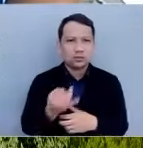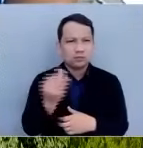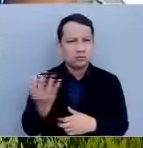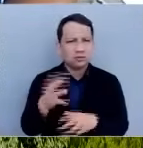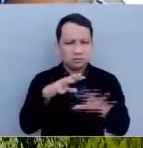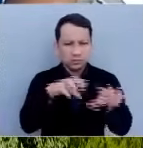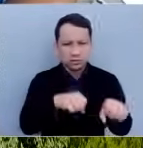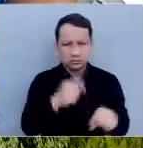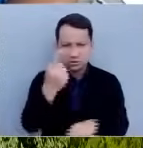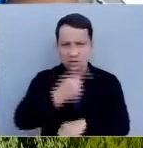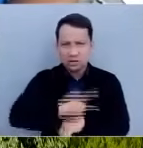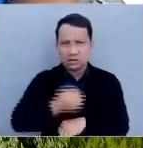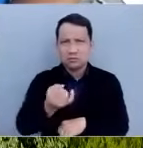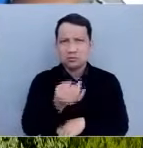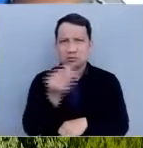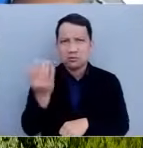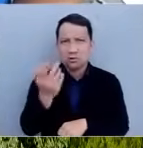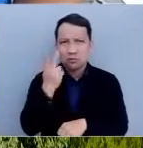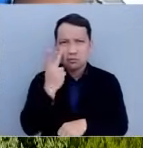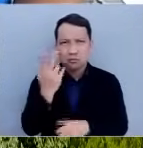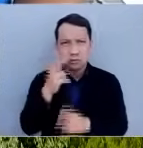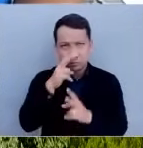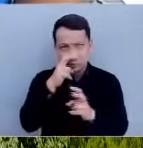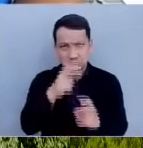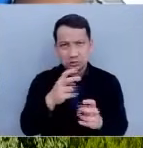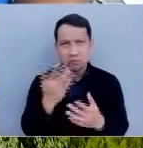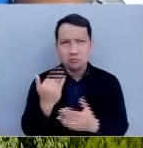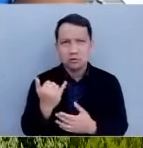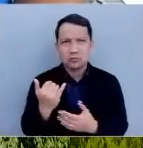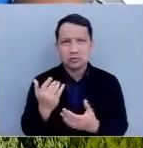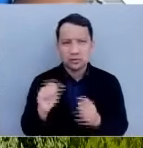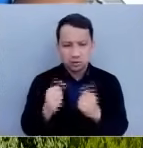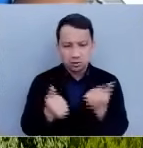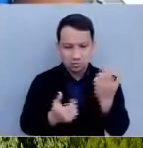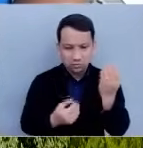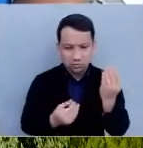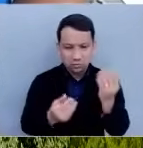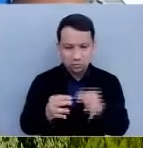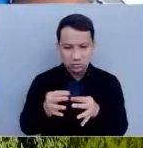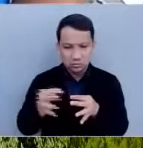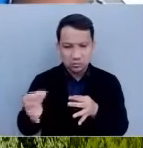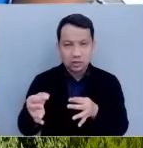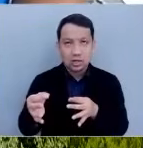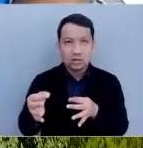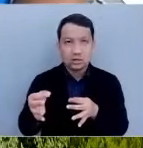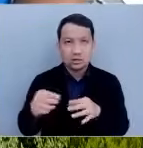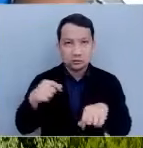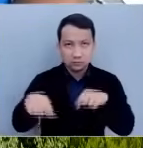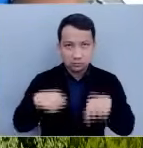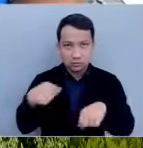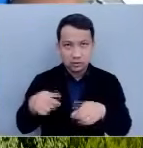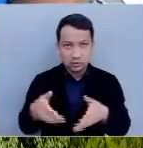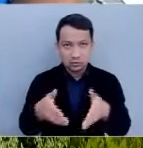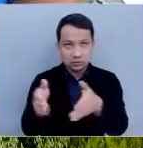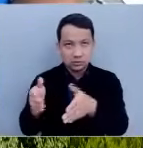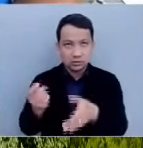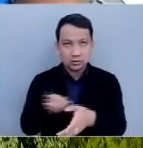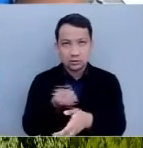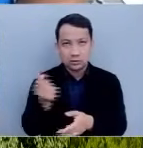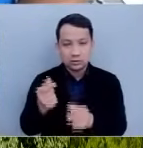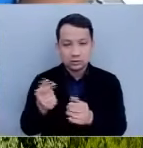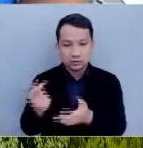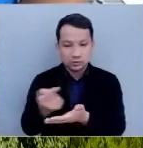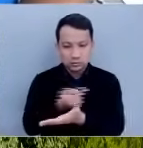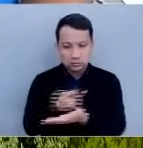sa isang araw at biglang silang naghigpit dyan? At kamusta naman yung pagpapaigting ng bike lanes? Kasi sa ibang syudad, tinatanggal na yung bike lanes. Dito